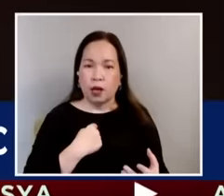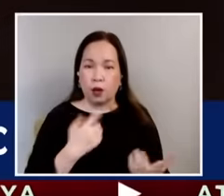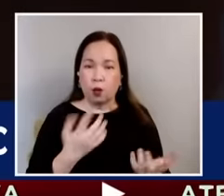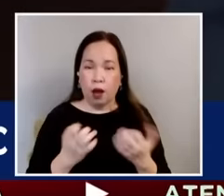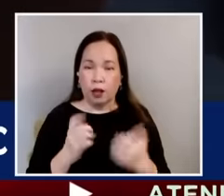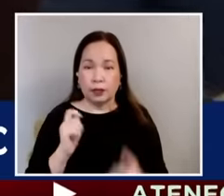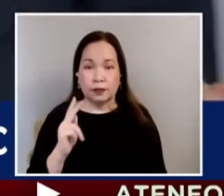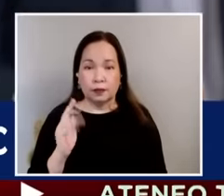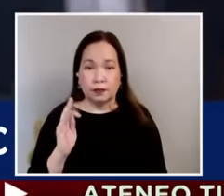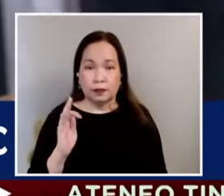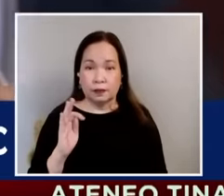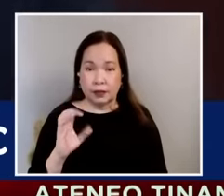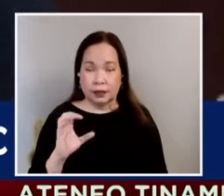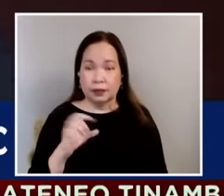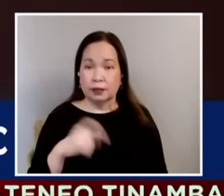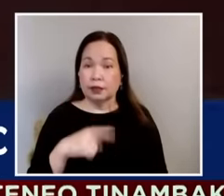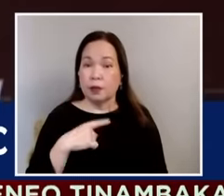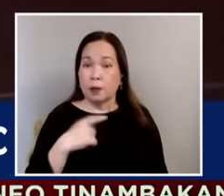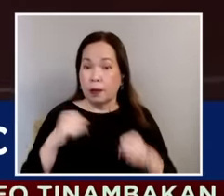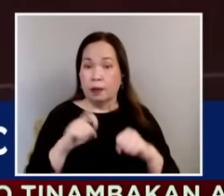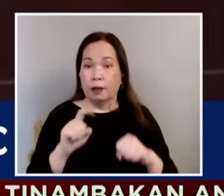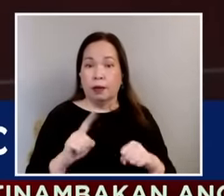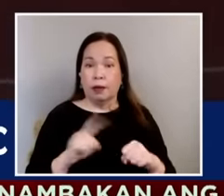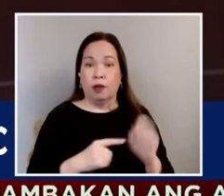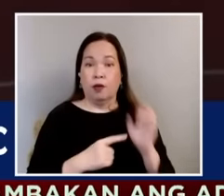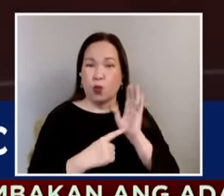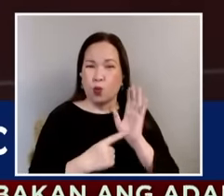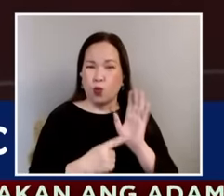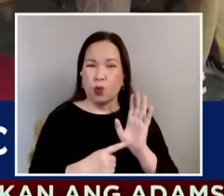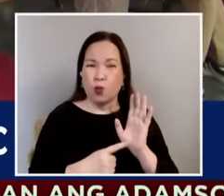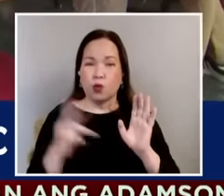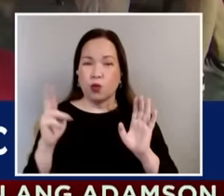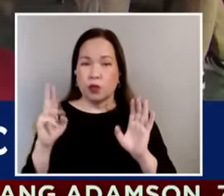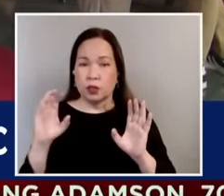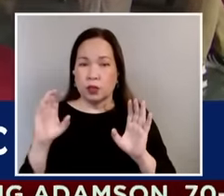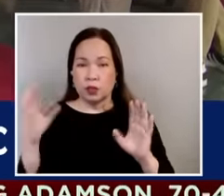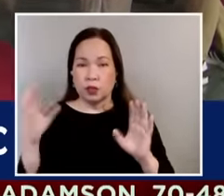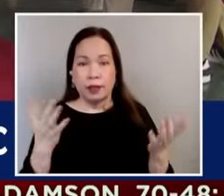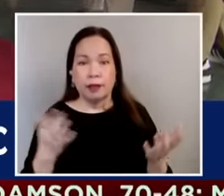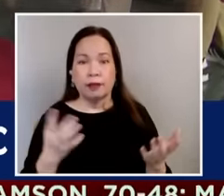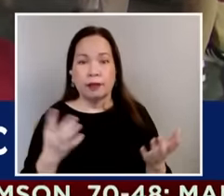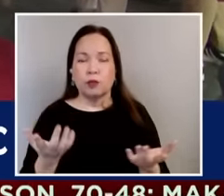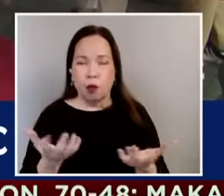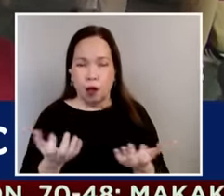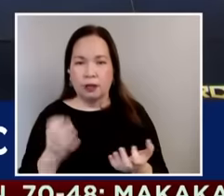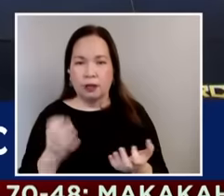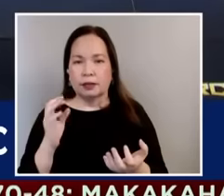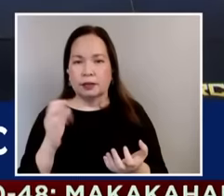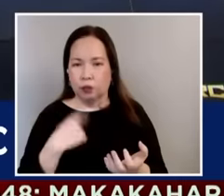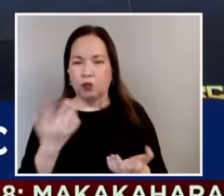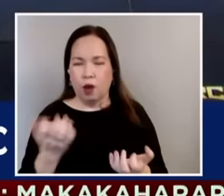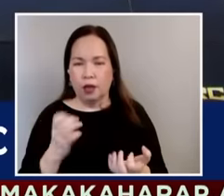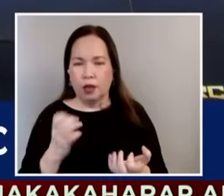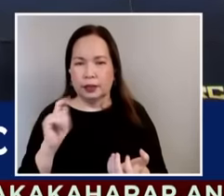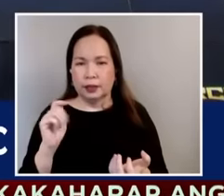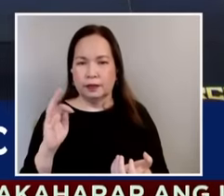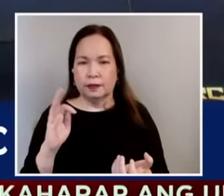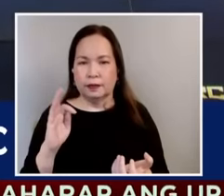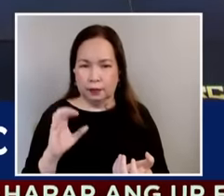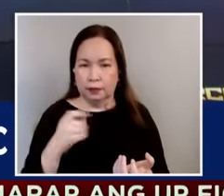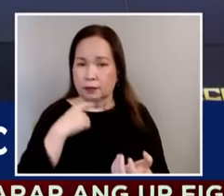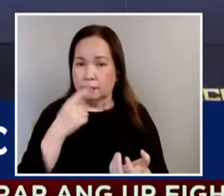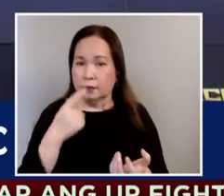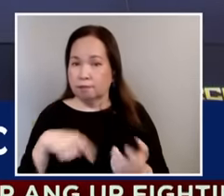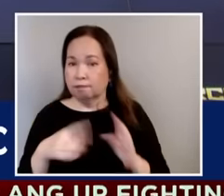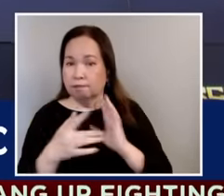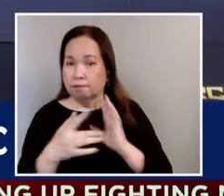ng kasunduan, ipalalabas ang mga content ng URCC sa I Want TFC. Ayon kay ABS-CBN Digital Chief